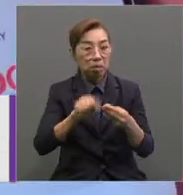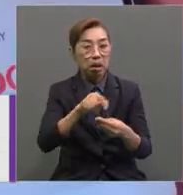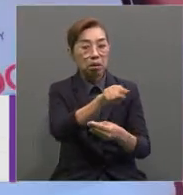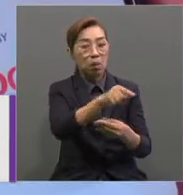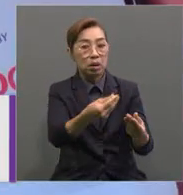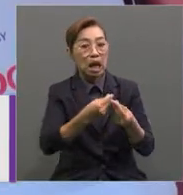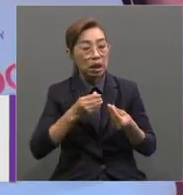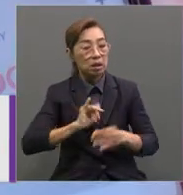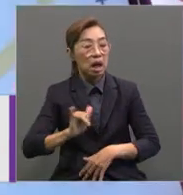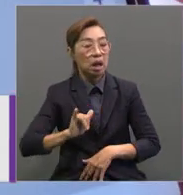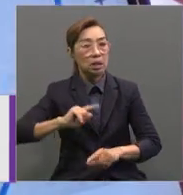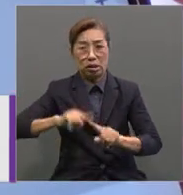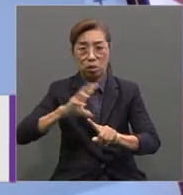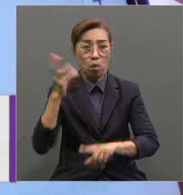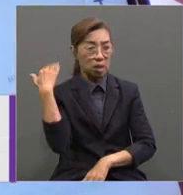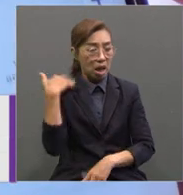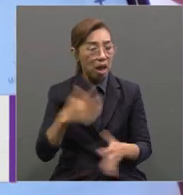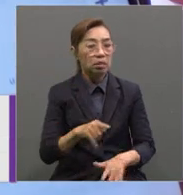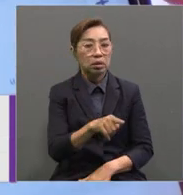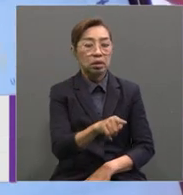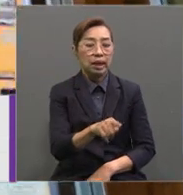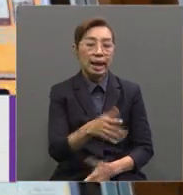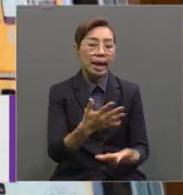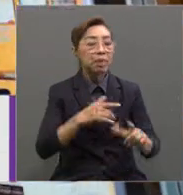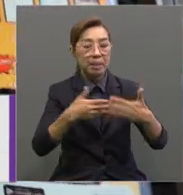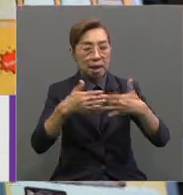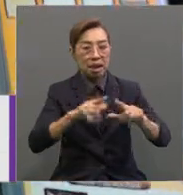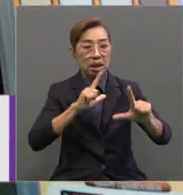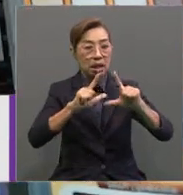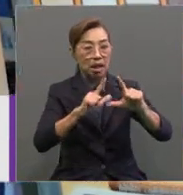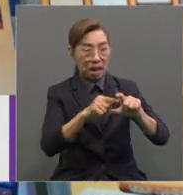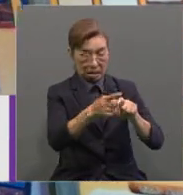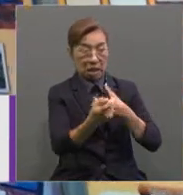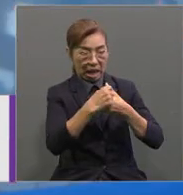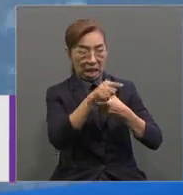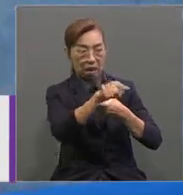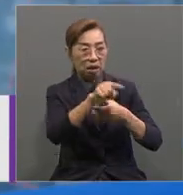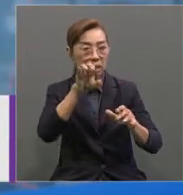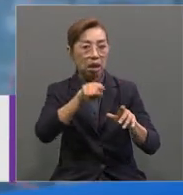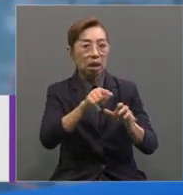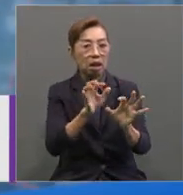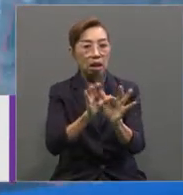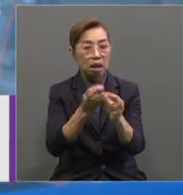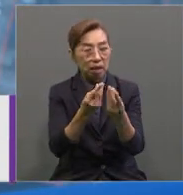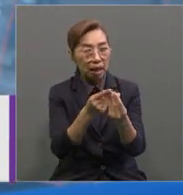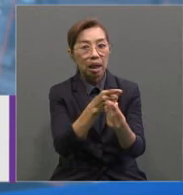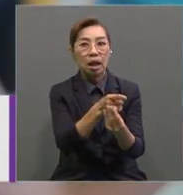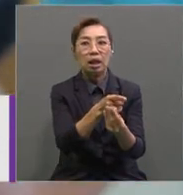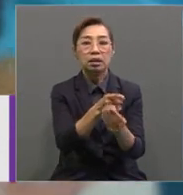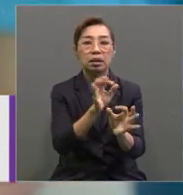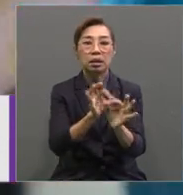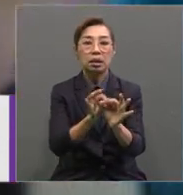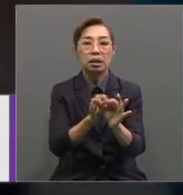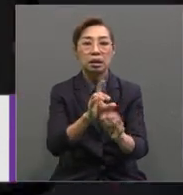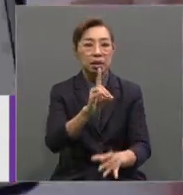ครับก็เลยได้แจ้งว่าอ้าอย่างงี้แล้วกันเพิ่ม Line IDเข้าไปค่ะแอดเลขบัญชีหรือว่าในส่วนของบัญชีก็